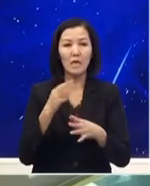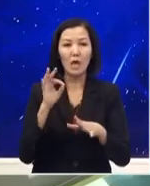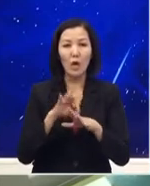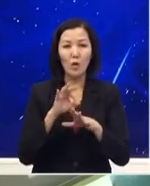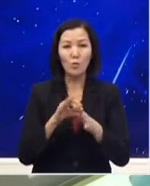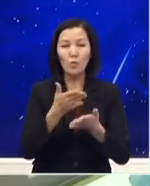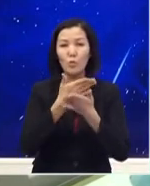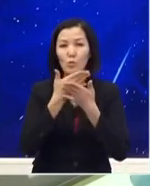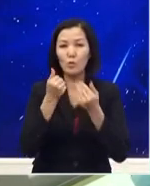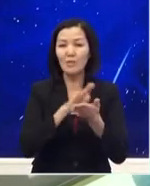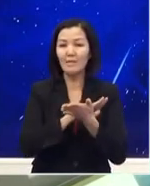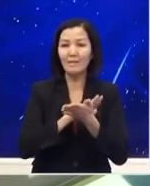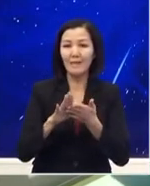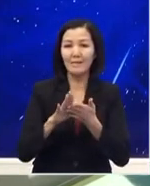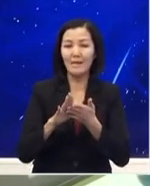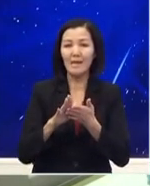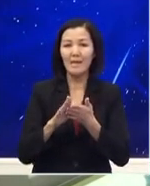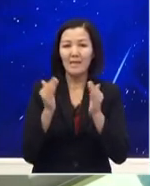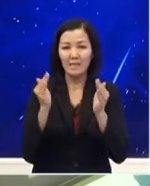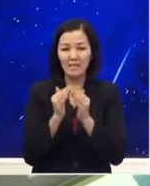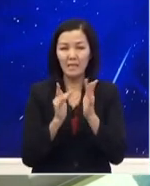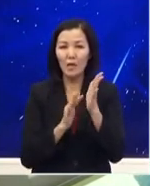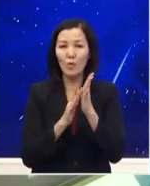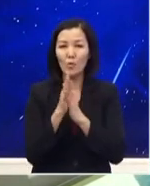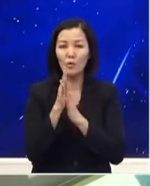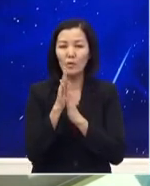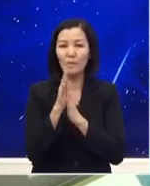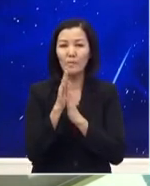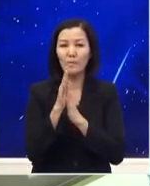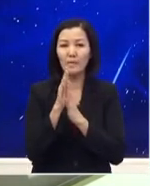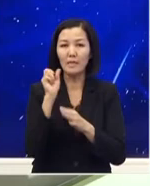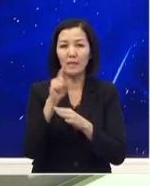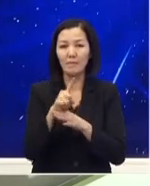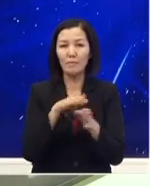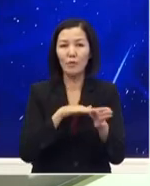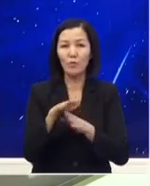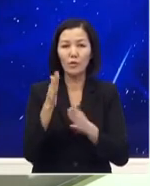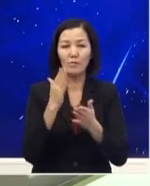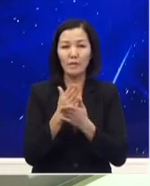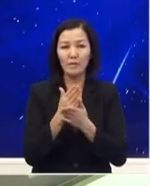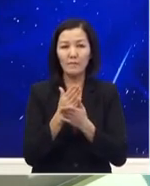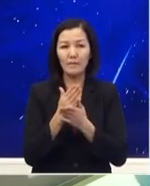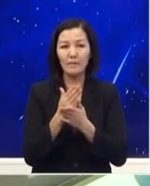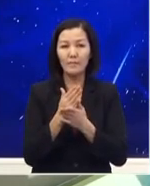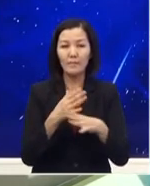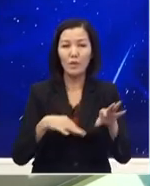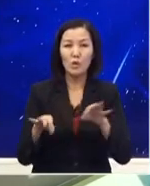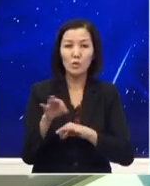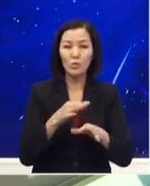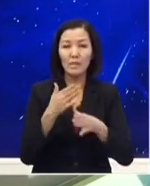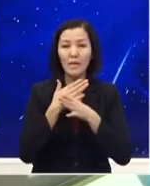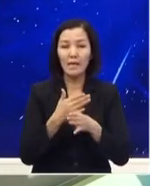отандық көшеттерді дайындау деп қазір тапсырма қойылған. Ондай тапсырманы біз уже осы жобаның